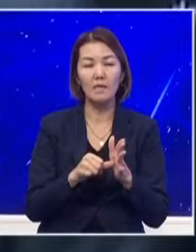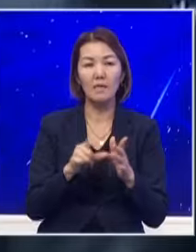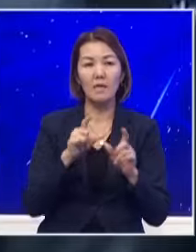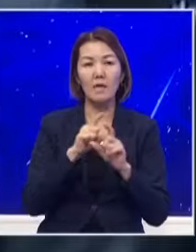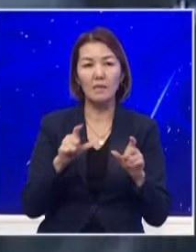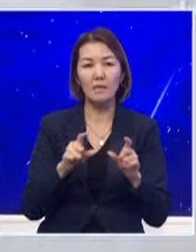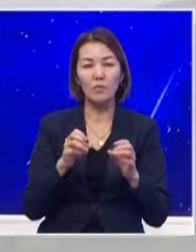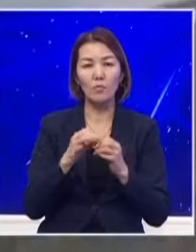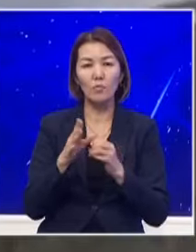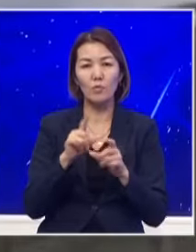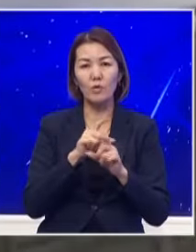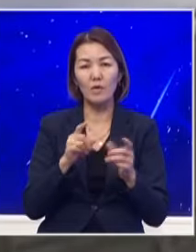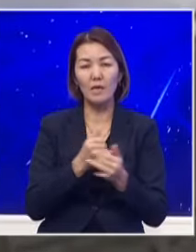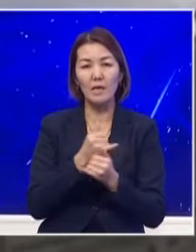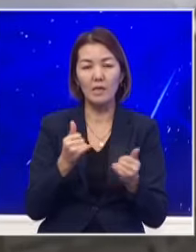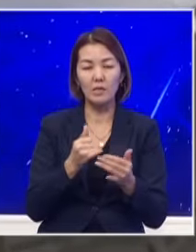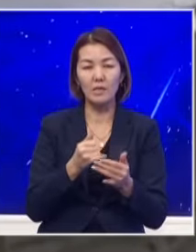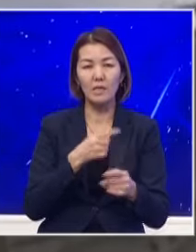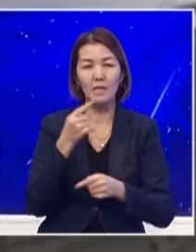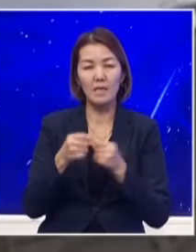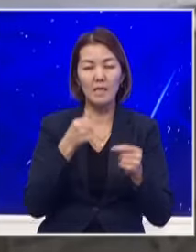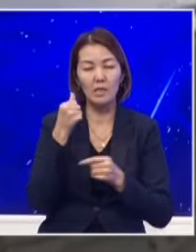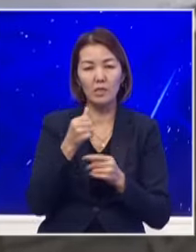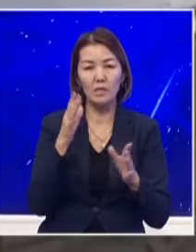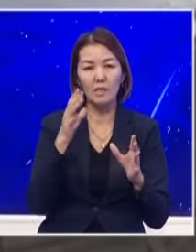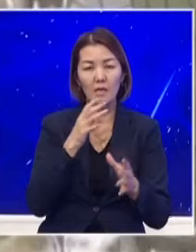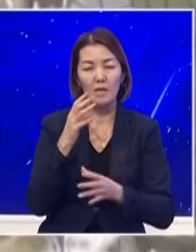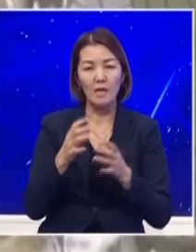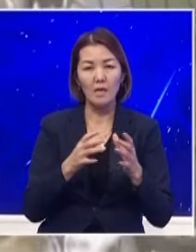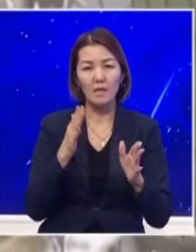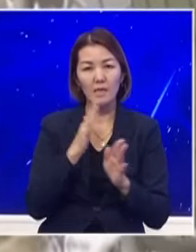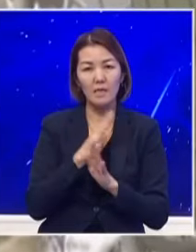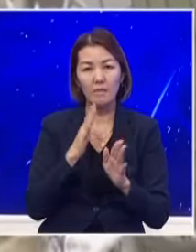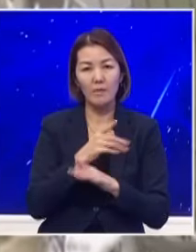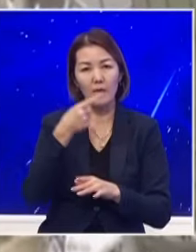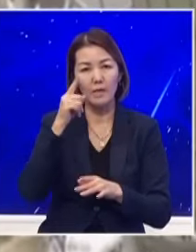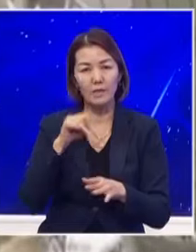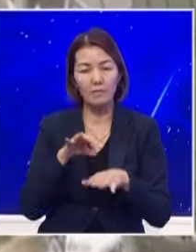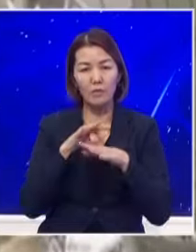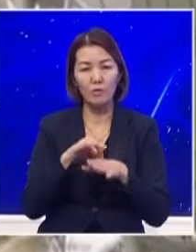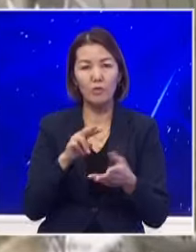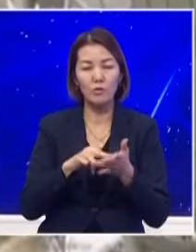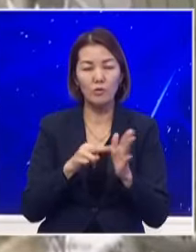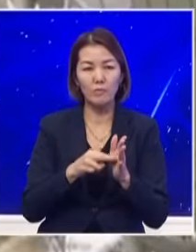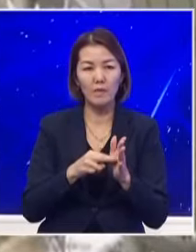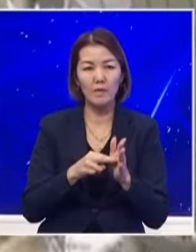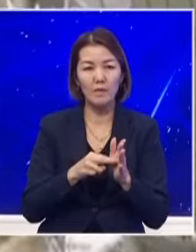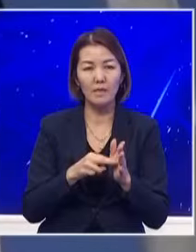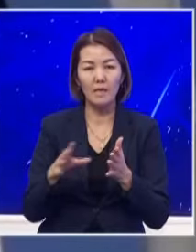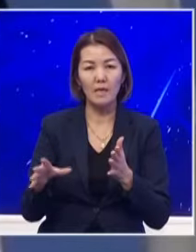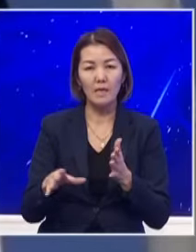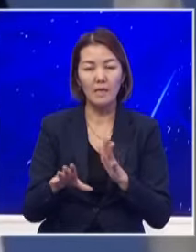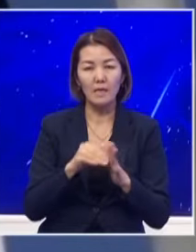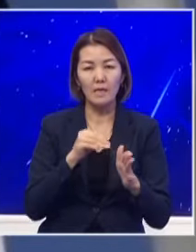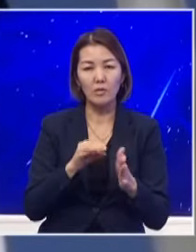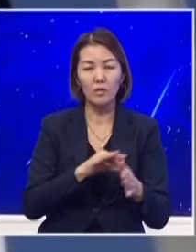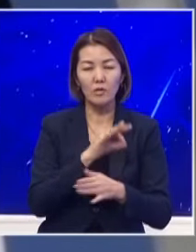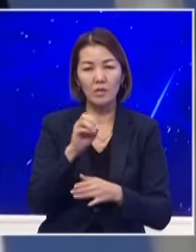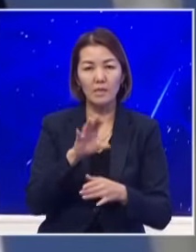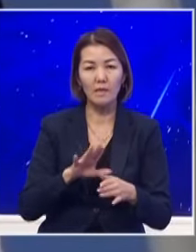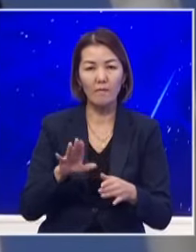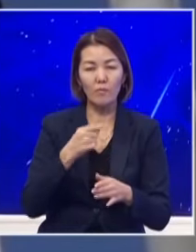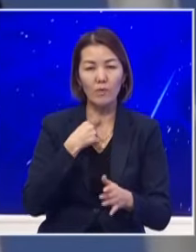істейді. Келер жылы климат жөніндегі саммит COP29 Әзербайжанда өтеді деп жоспарланды. Оның кандидатурасы үшін Шығыс Еуропа